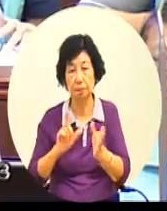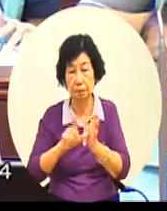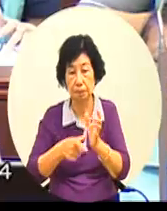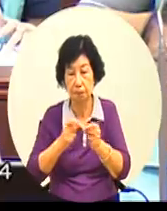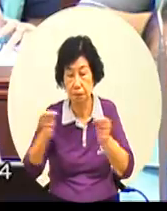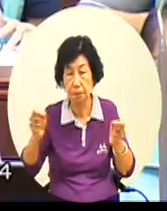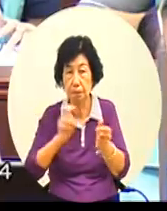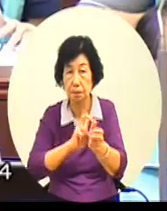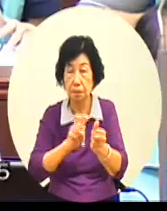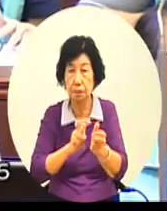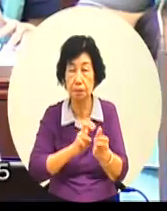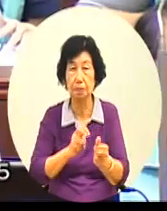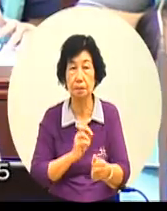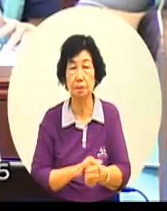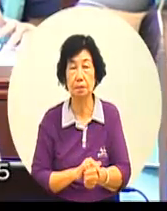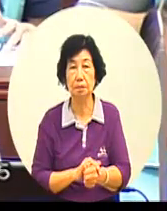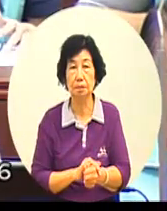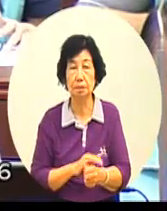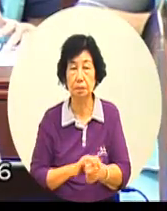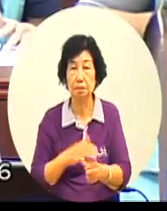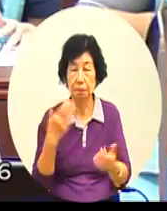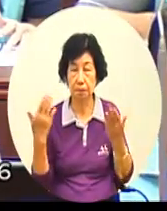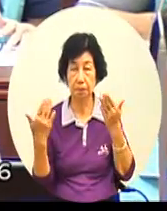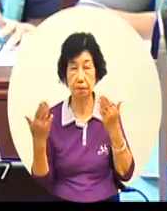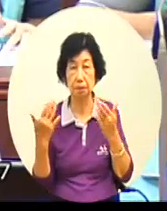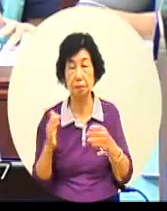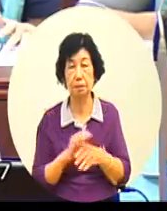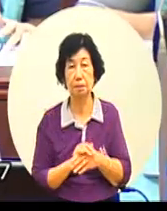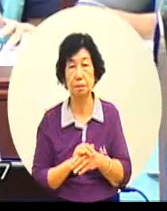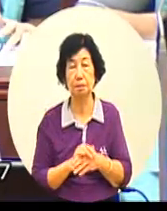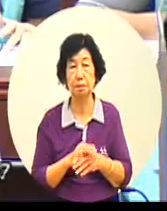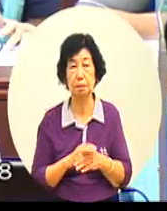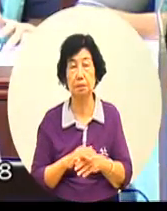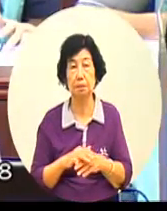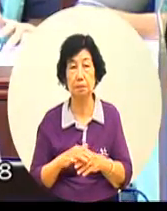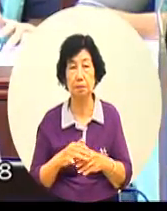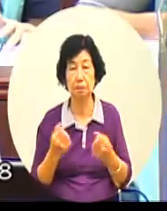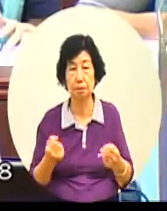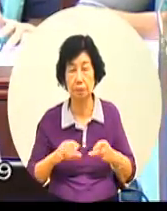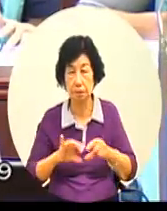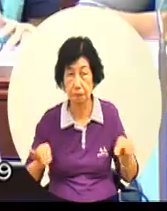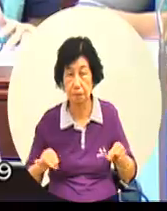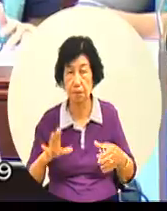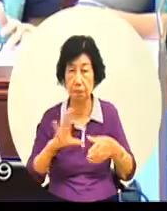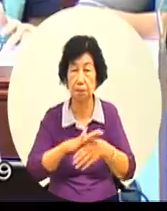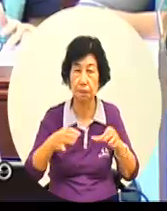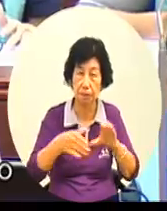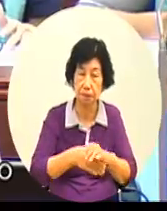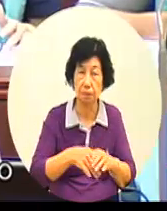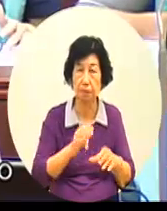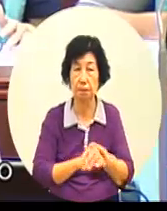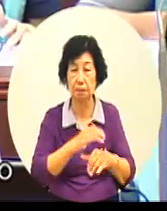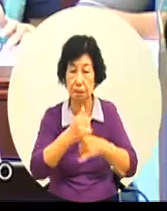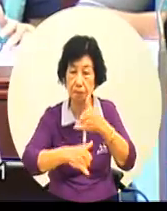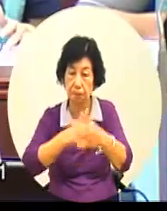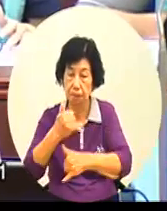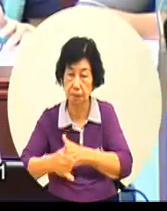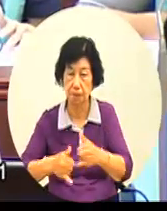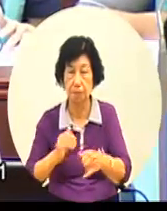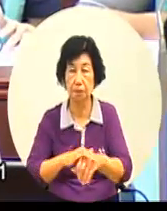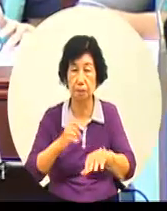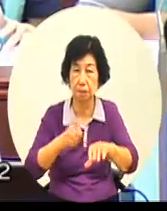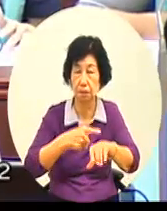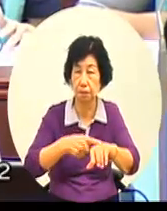务，包括了解他们在地原民的一些文化跟生活习惯。所以除了原本的一